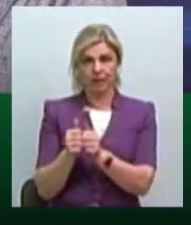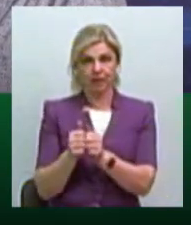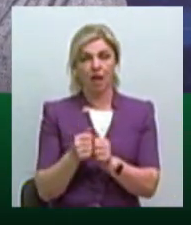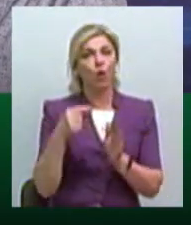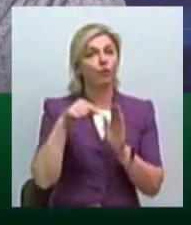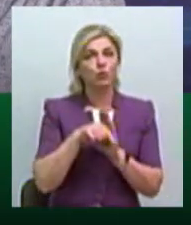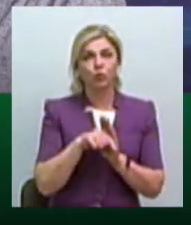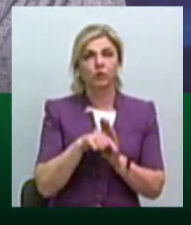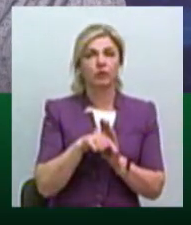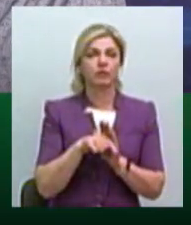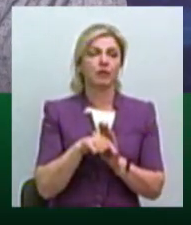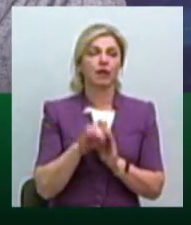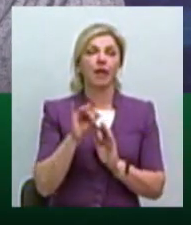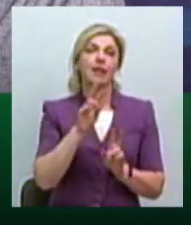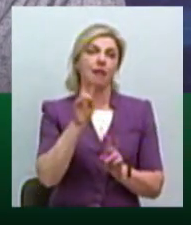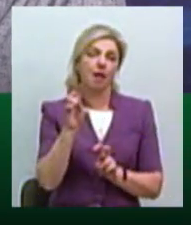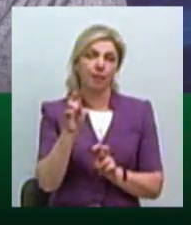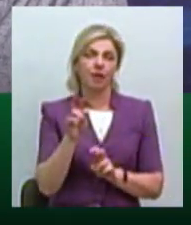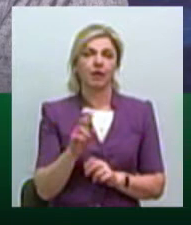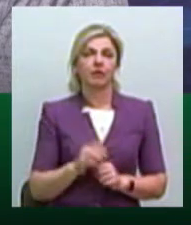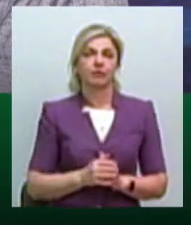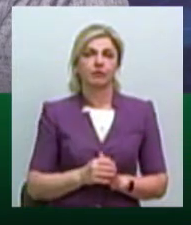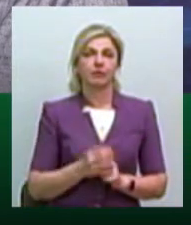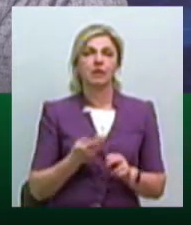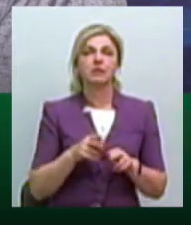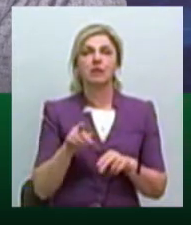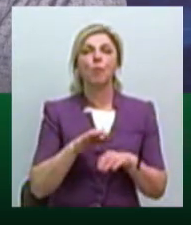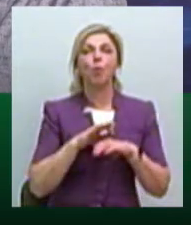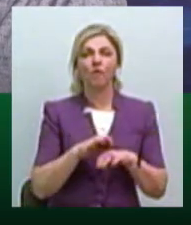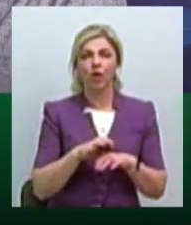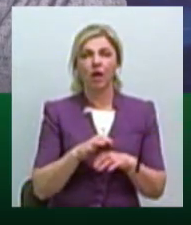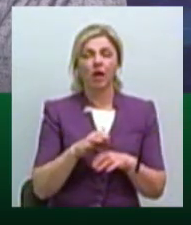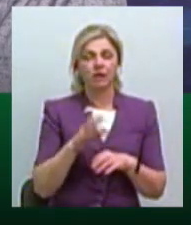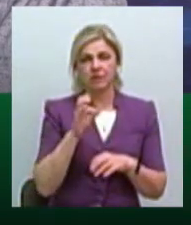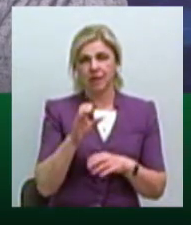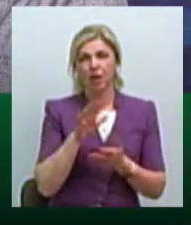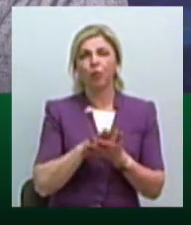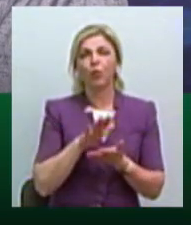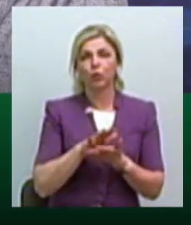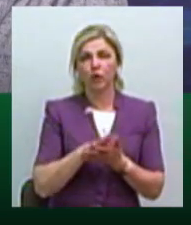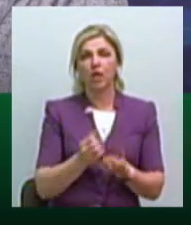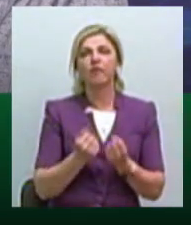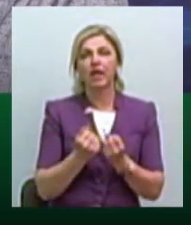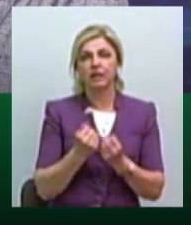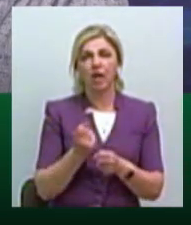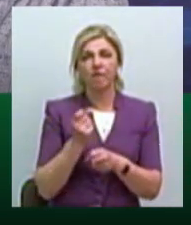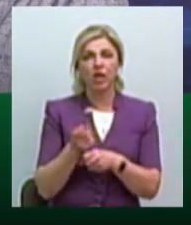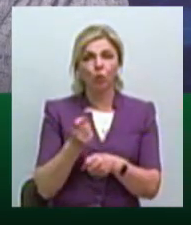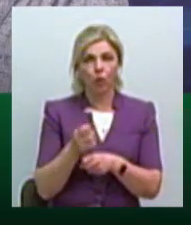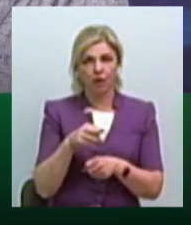що ну, і тема – це поводження з твердими побутовими відходами.